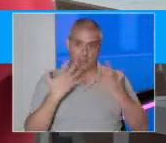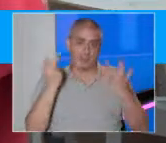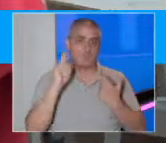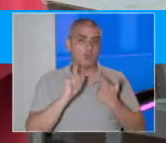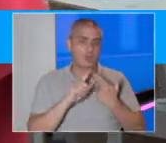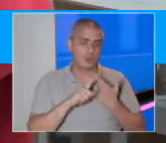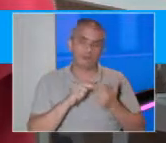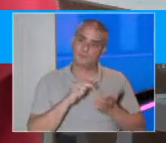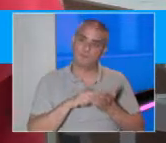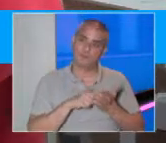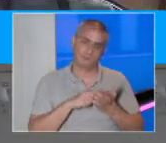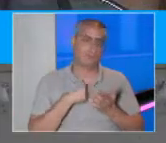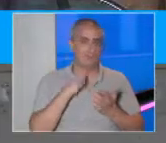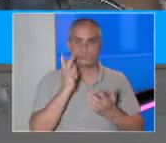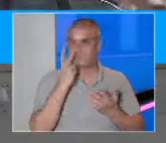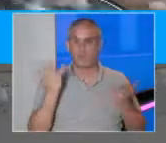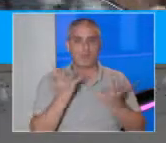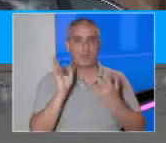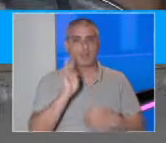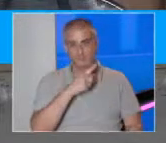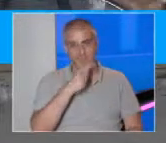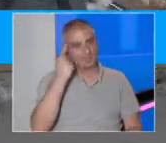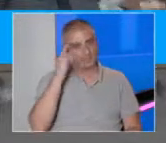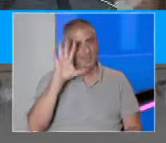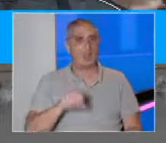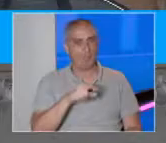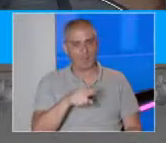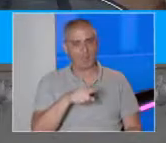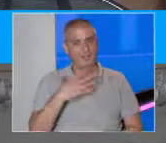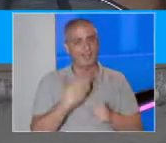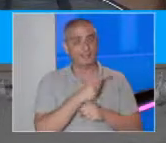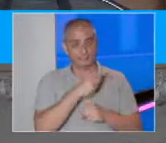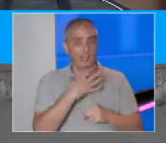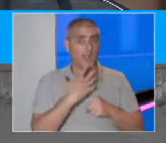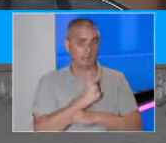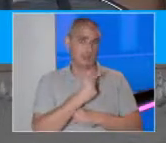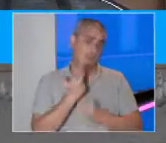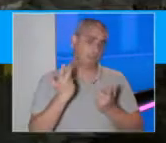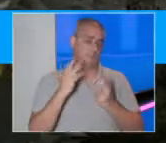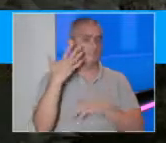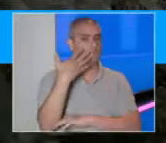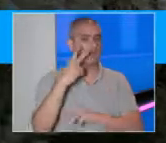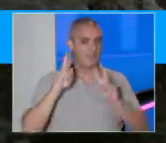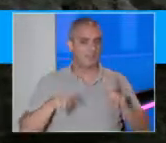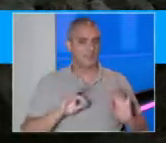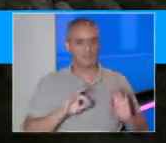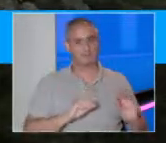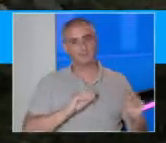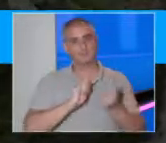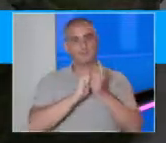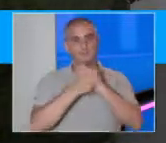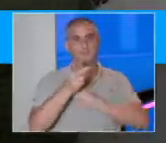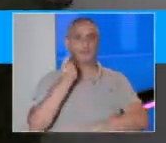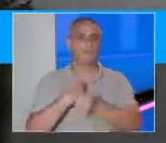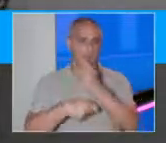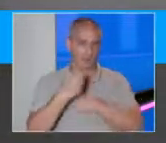יותר, ולכן אנחנו נצטרך לראות איך נתניהו ידע לקחת את ההצלחה הזאת, שהיא הצלחה כביכול מדינית גרידה, ולתרגם אותה גם